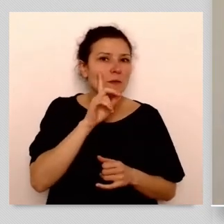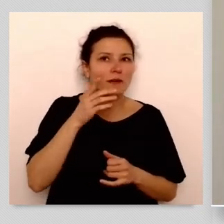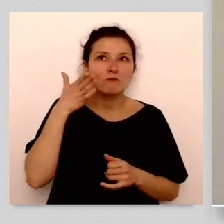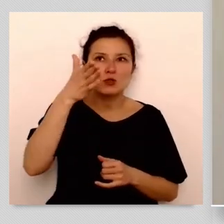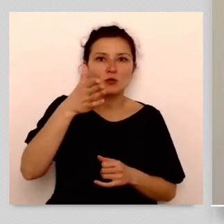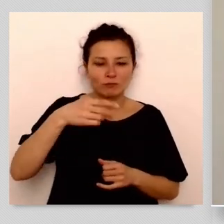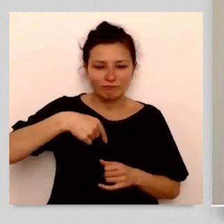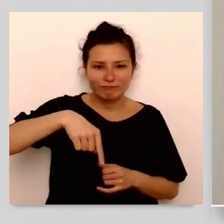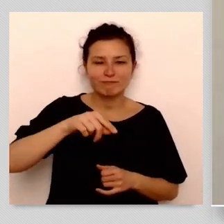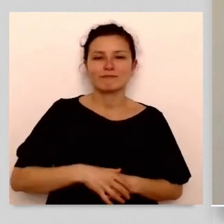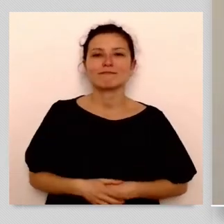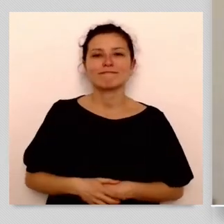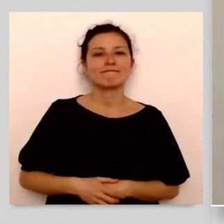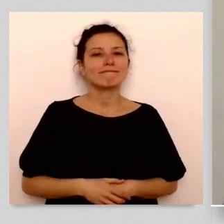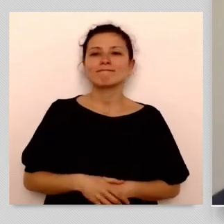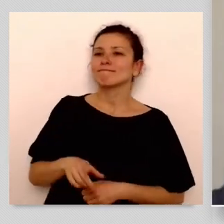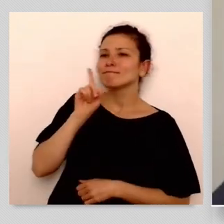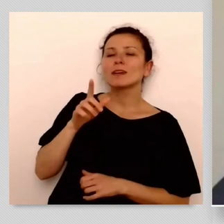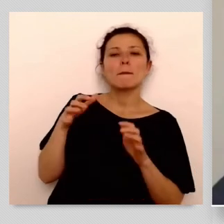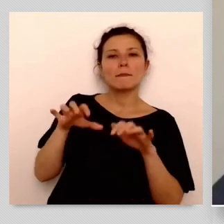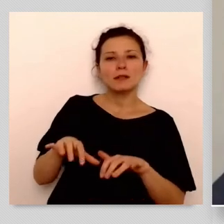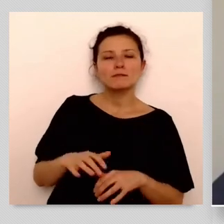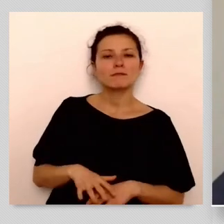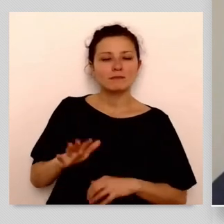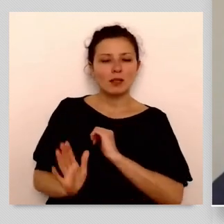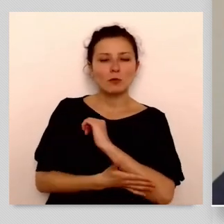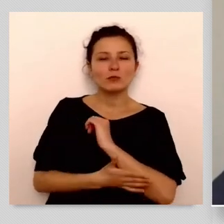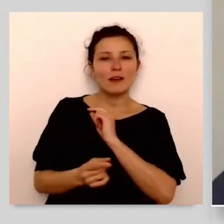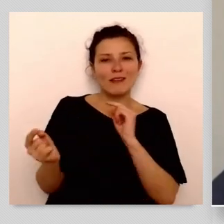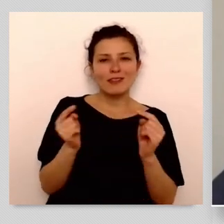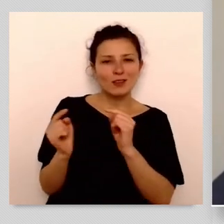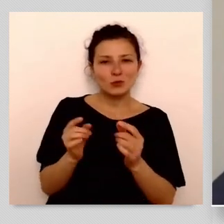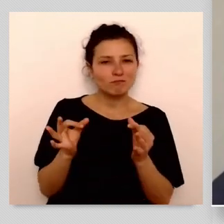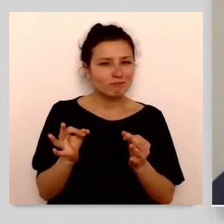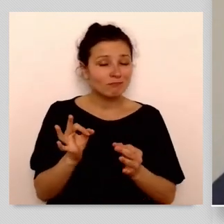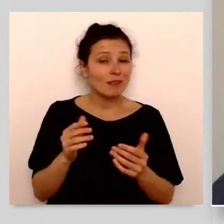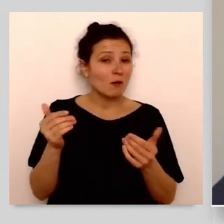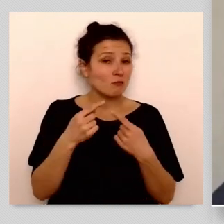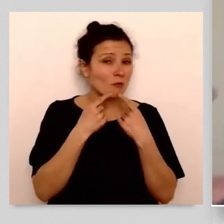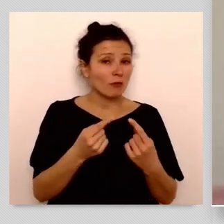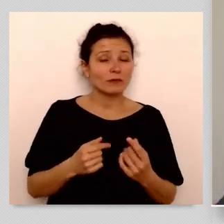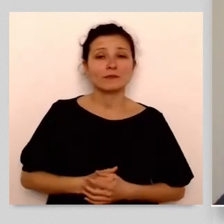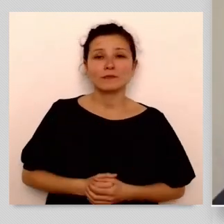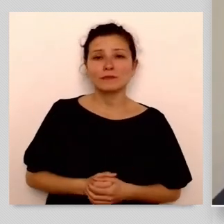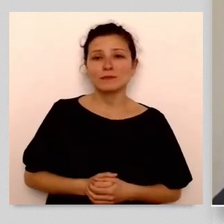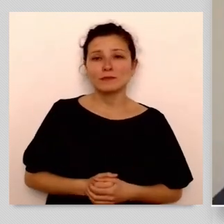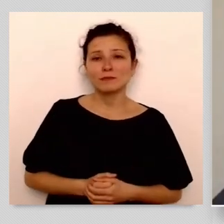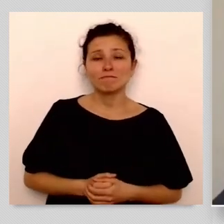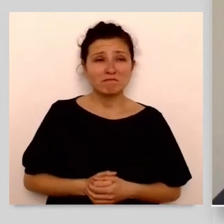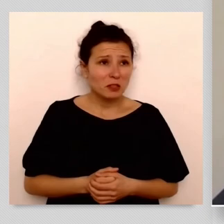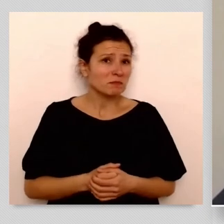Panie prezesie, no, na podstawie naszej dyskusji można by powiedzieć, że to się rysuje bardzo